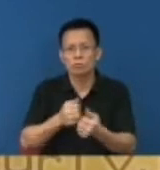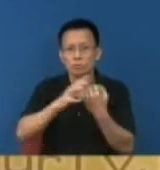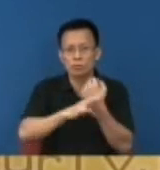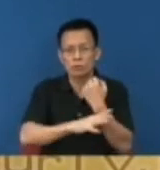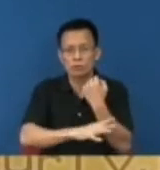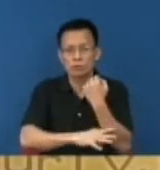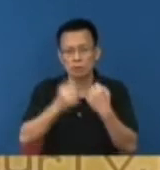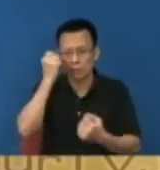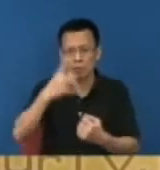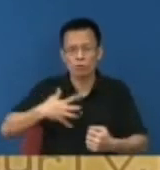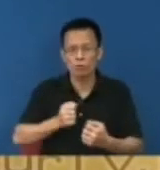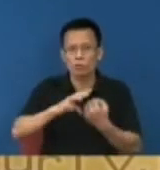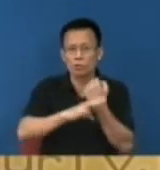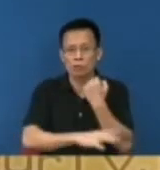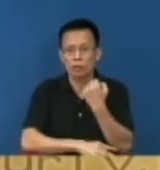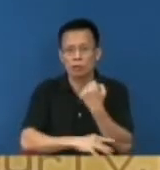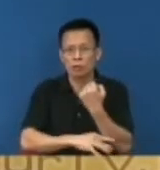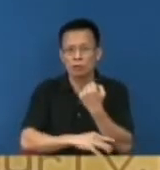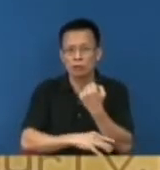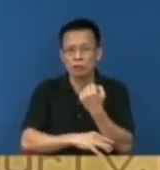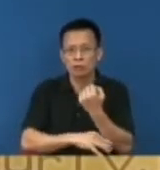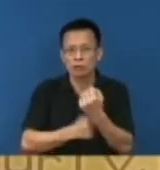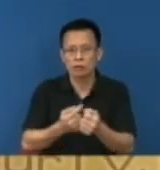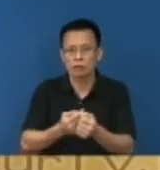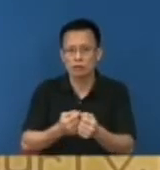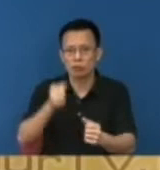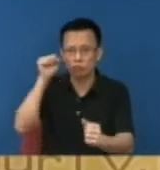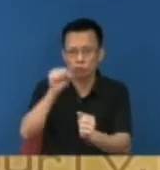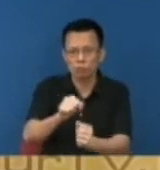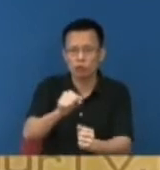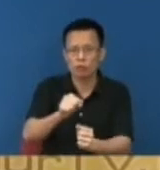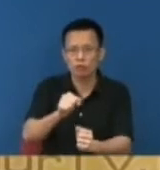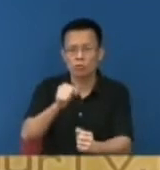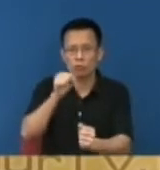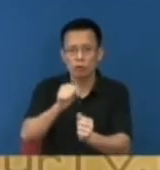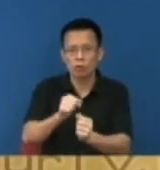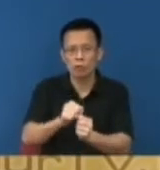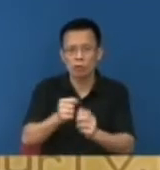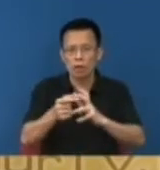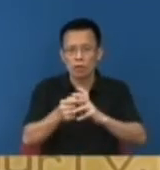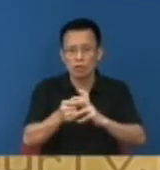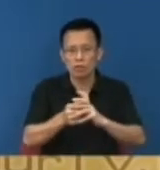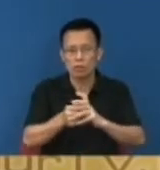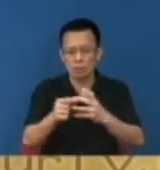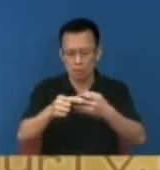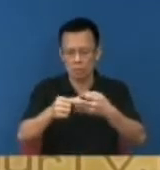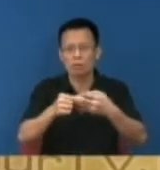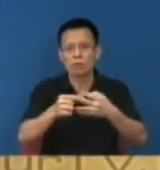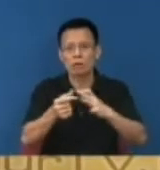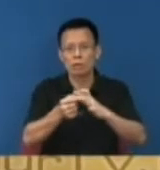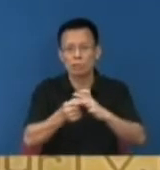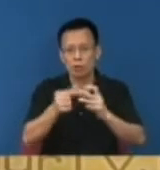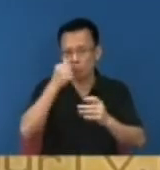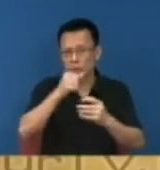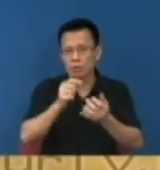委員會咧，係抹黑呢個金乃威，即係話我哋係疑中留情。只要金乃威係否認有咁做嘅時候，